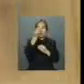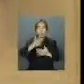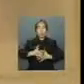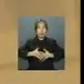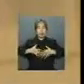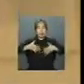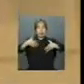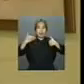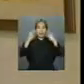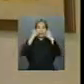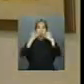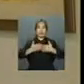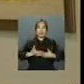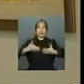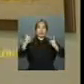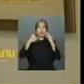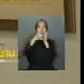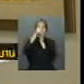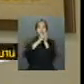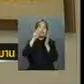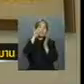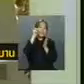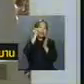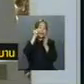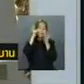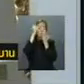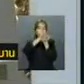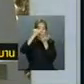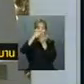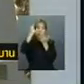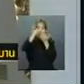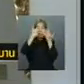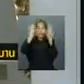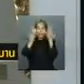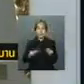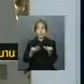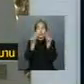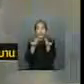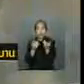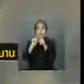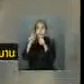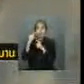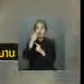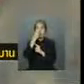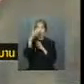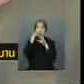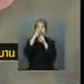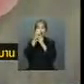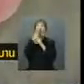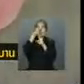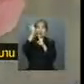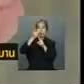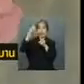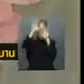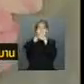ายิ่งขึ้นด้วยการใช้สีน้ำซึ่งมีคุณสมบัติบางเบาและโปร่งใสจนเหมือนกำลังชมดอกไม้จริงอยู่กลางธรรมชาติ